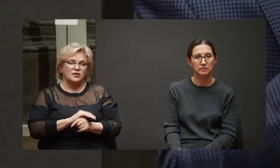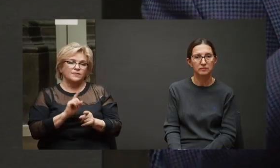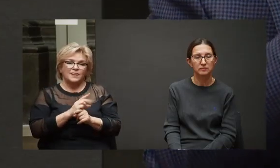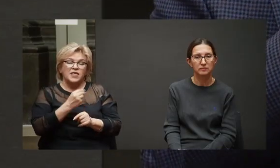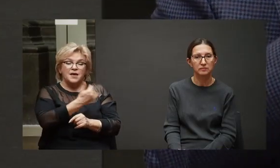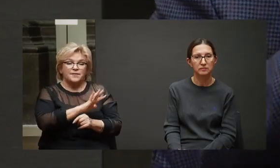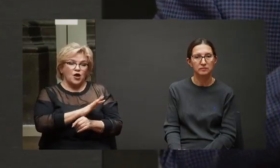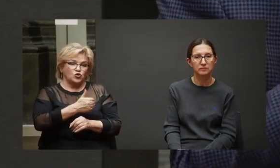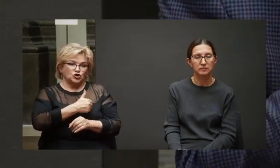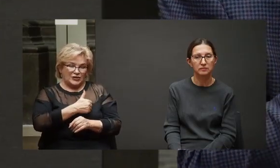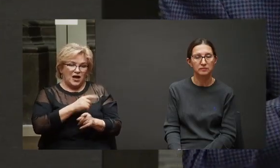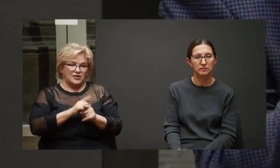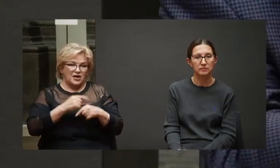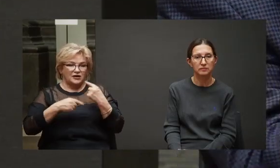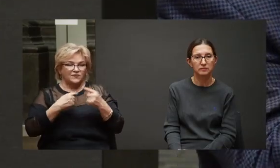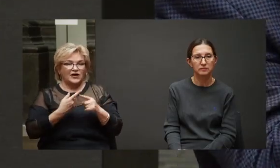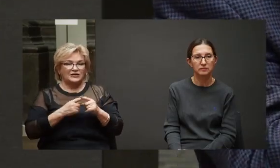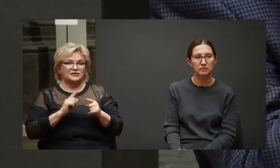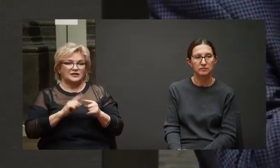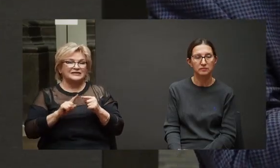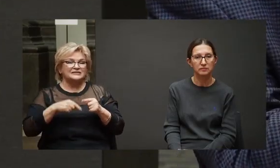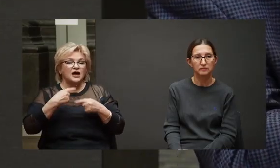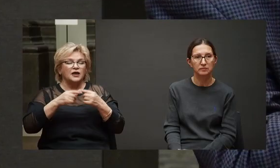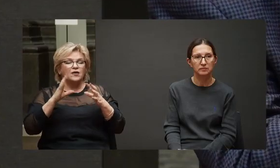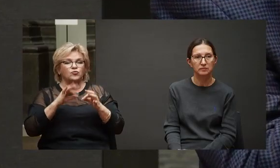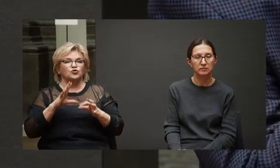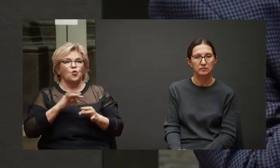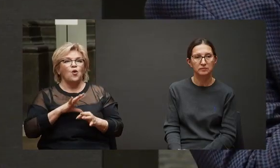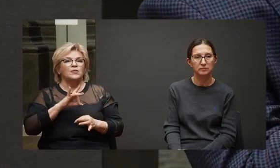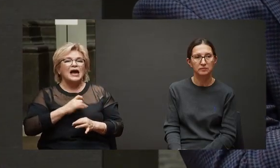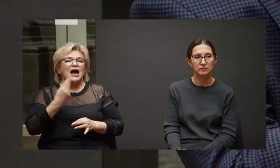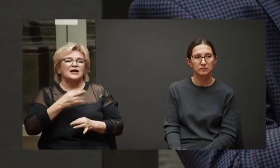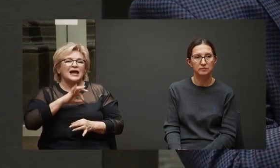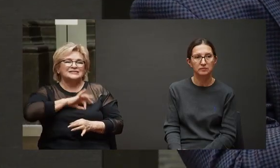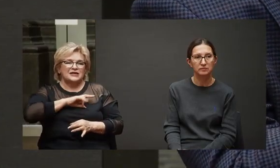не мое желание об этом говорить, я как искусствовед скорее бы говорил о рациональном.